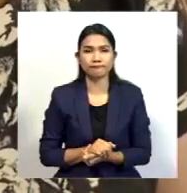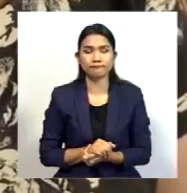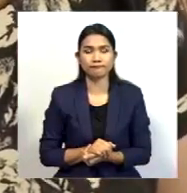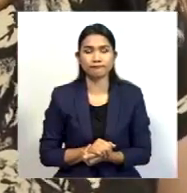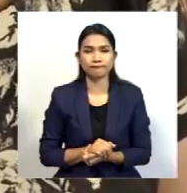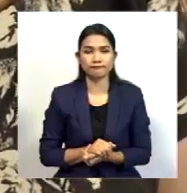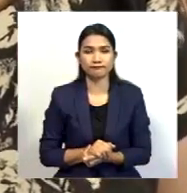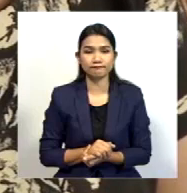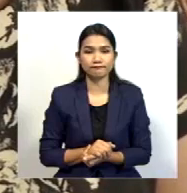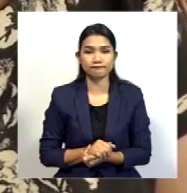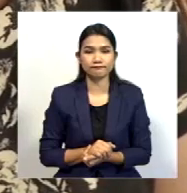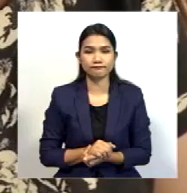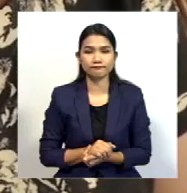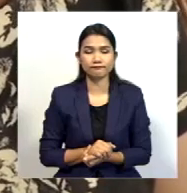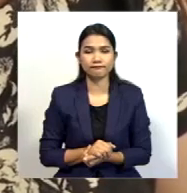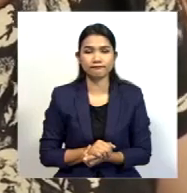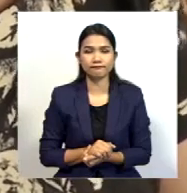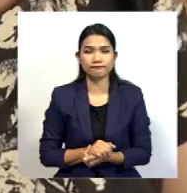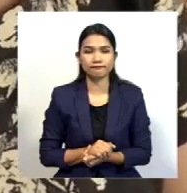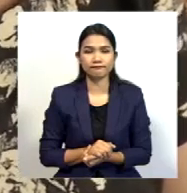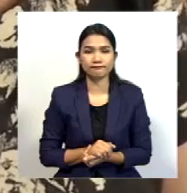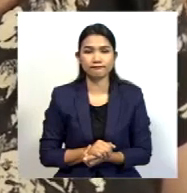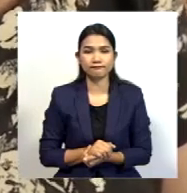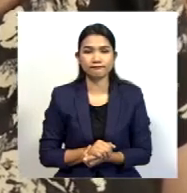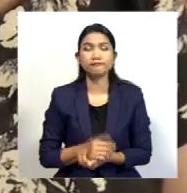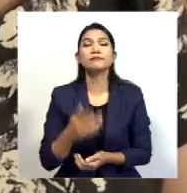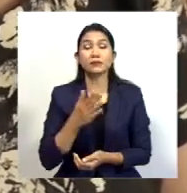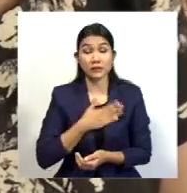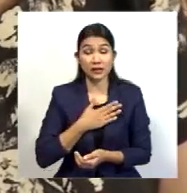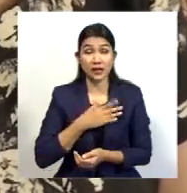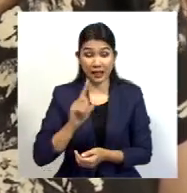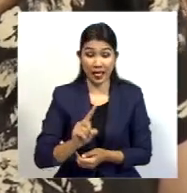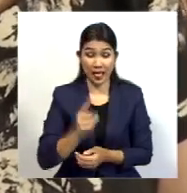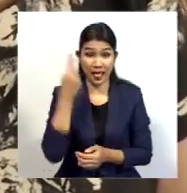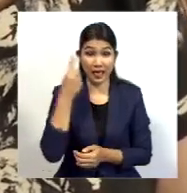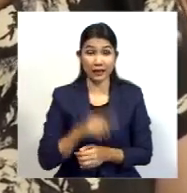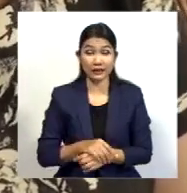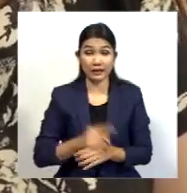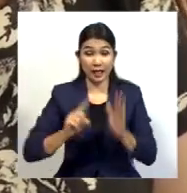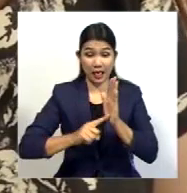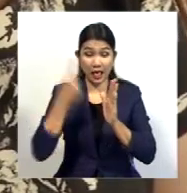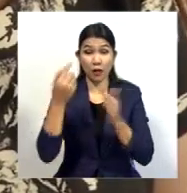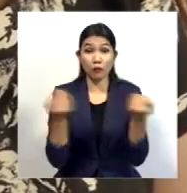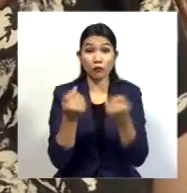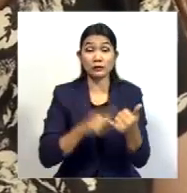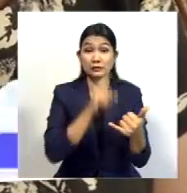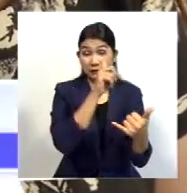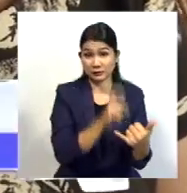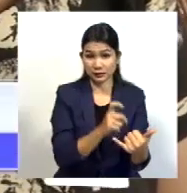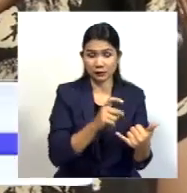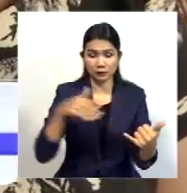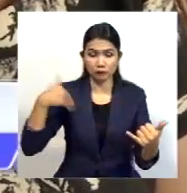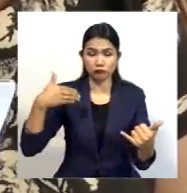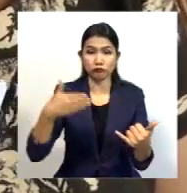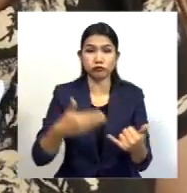มันก็คือตั้งแต่วันแรกที่ว่าน้องก็เสียไปนะจนถึงวันนี้เราก็ยังรู้